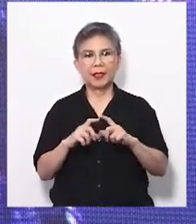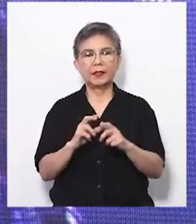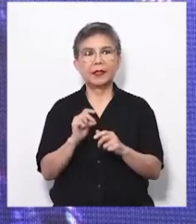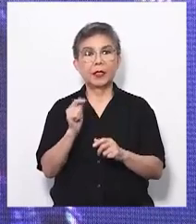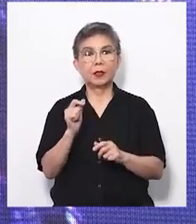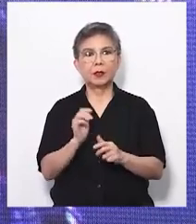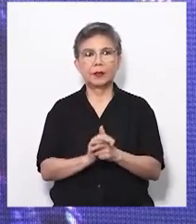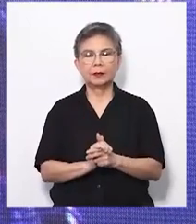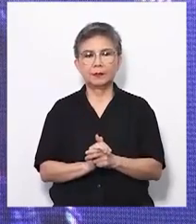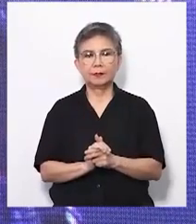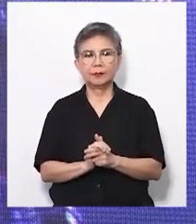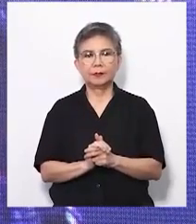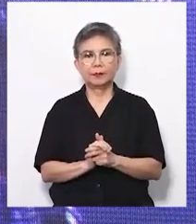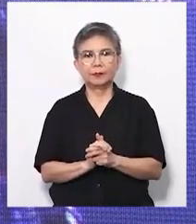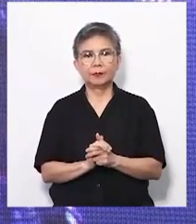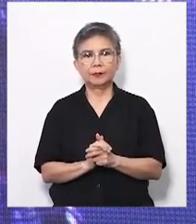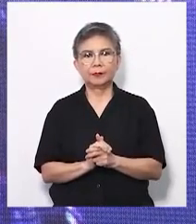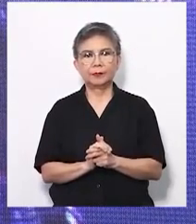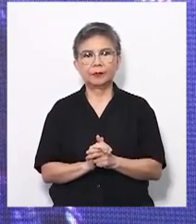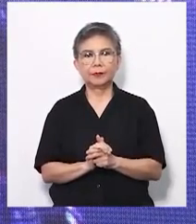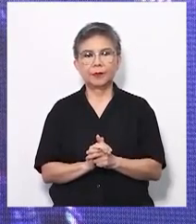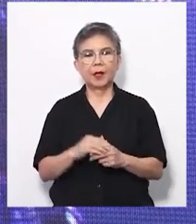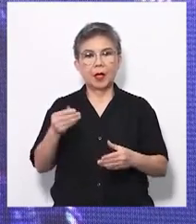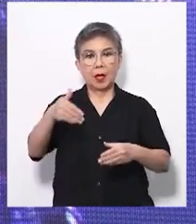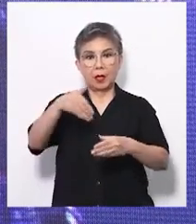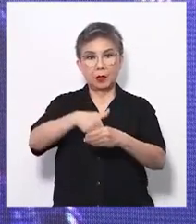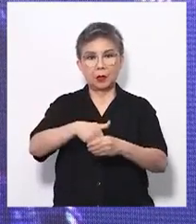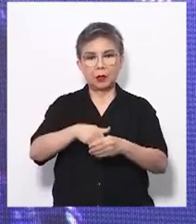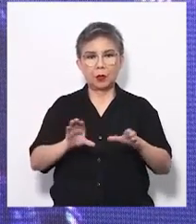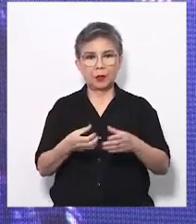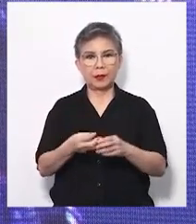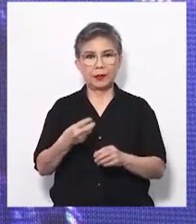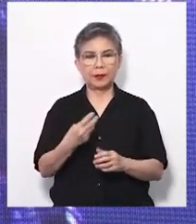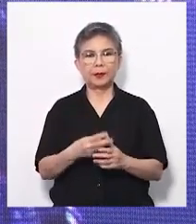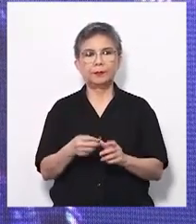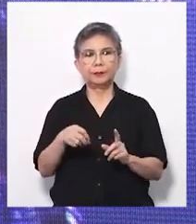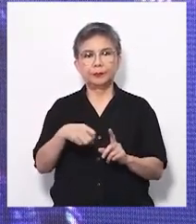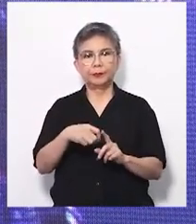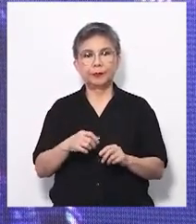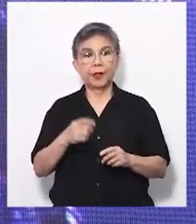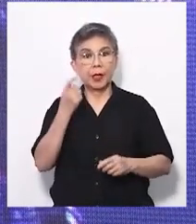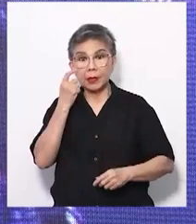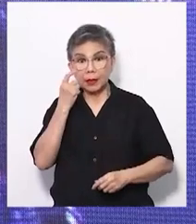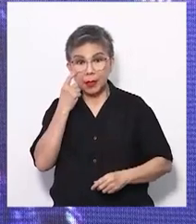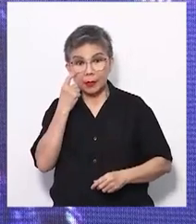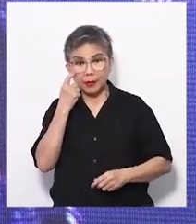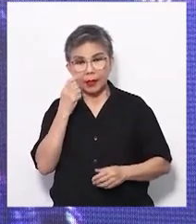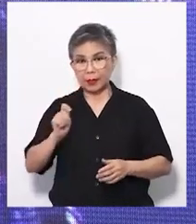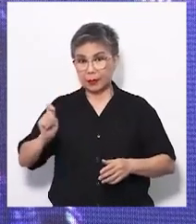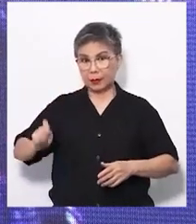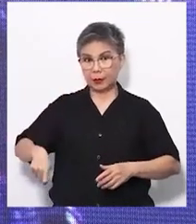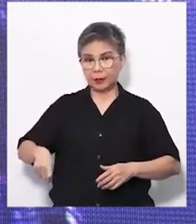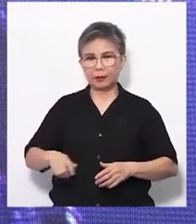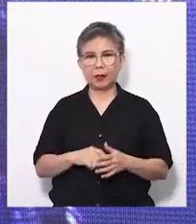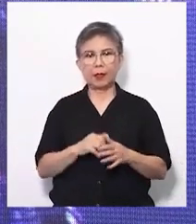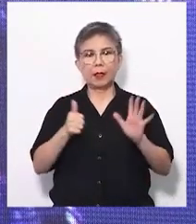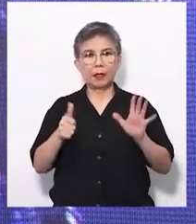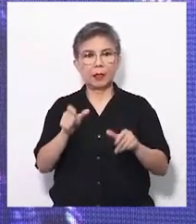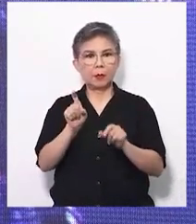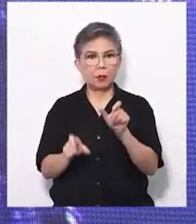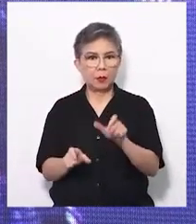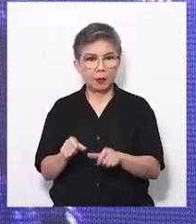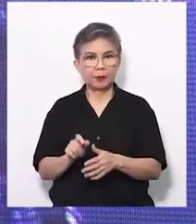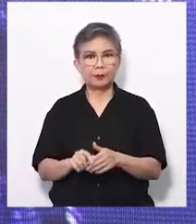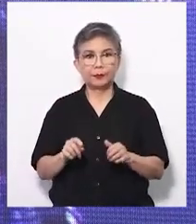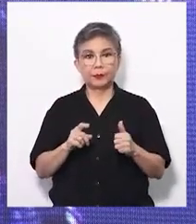adrias Ratulangi sik mm selaku anggota Komisi siang saksi dalam persidangan sebanyak